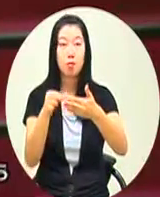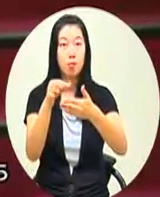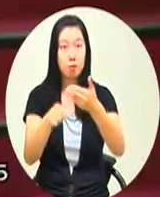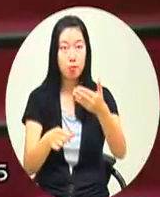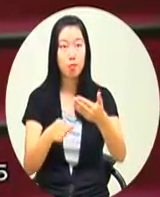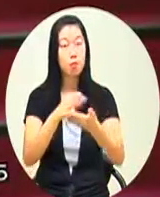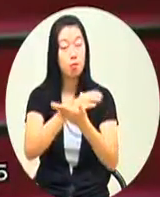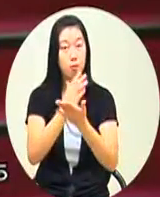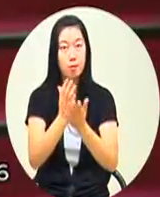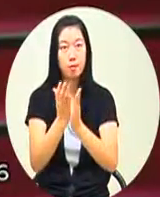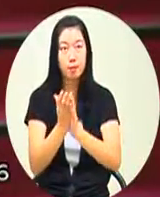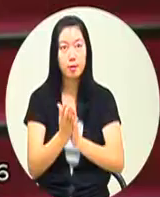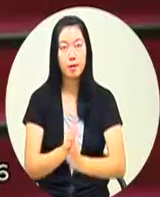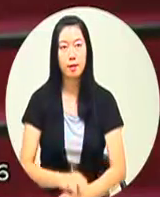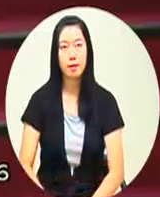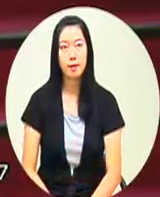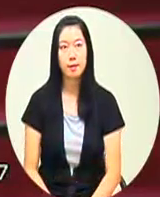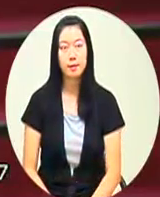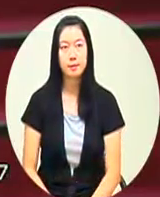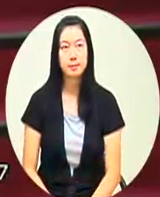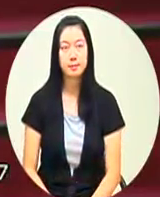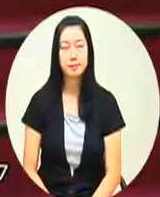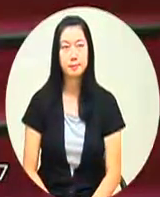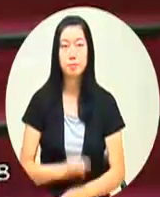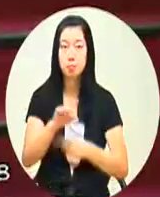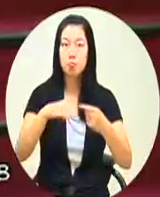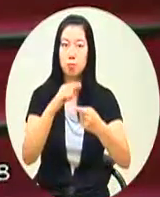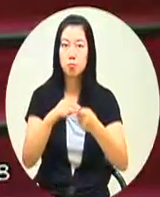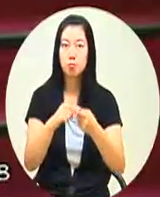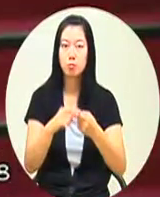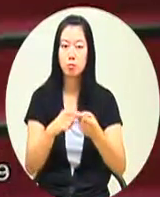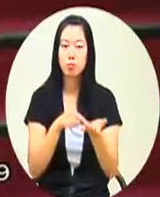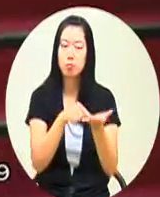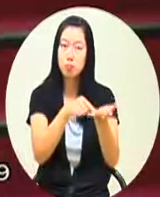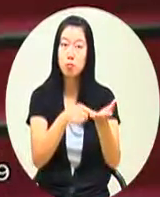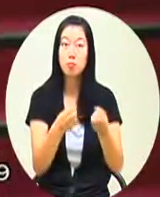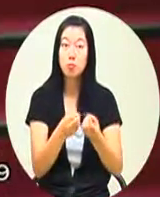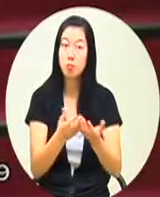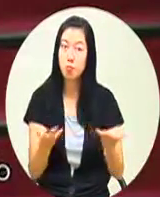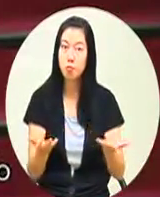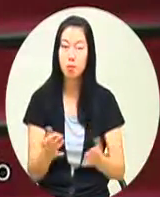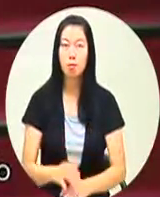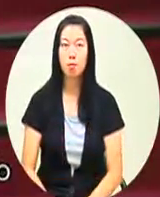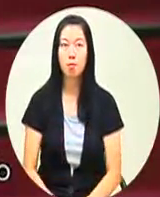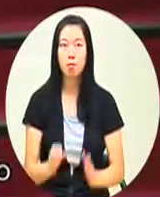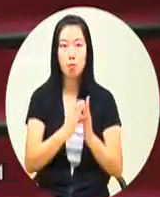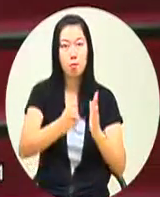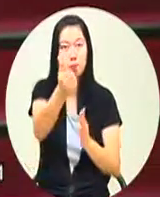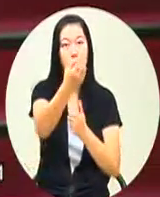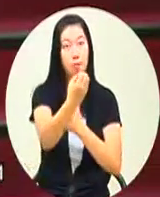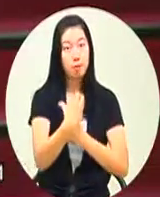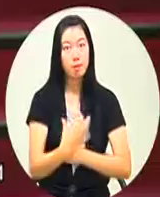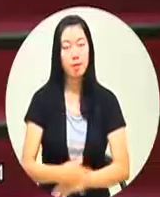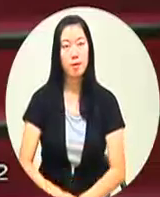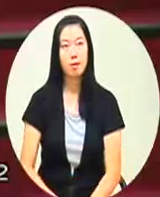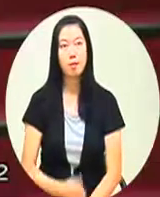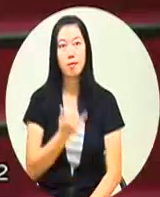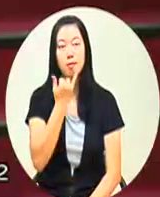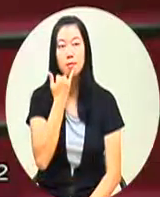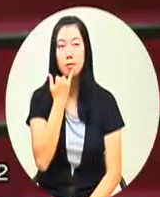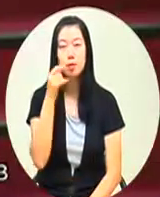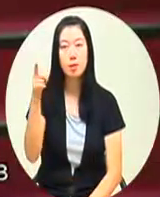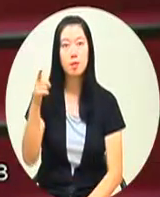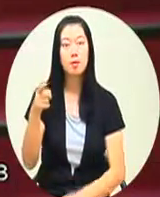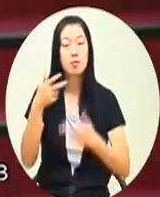点应该要怎么申请？那么请局长先答复，那么让乡亲知